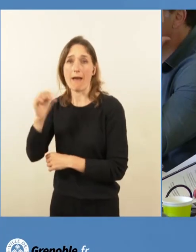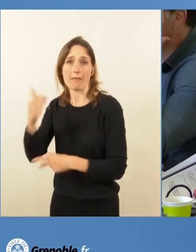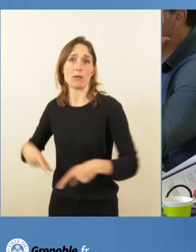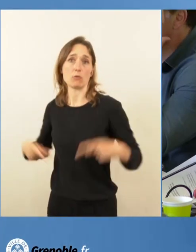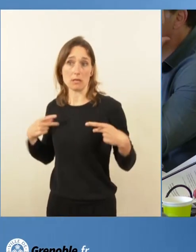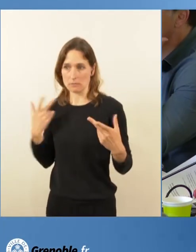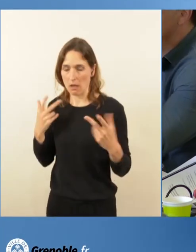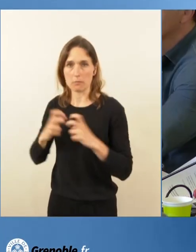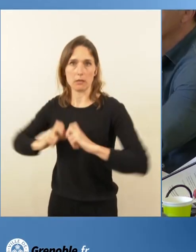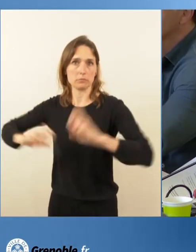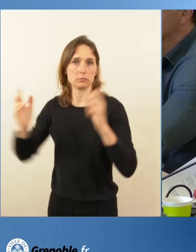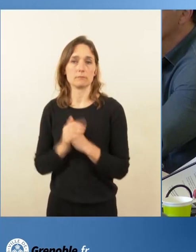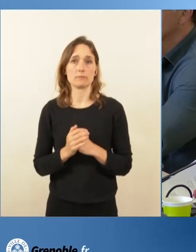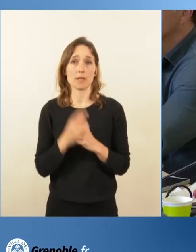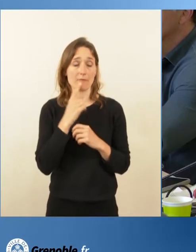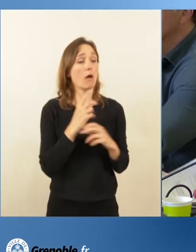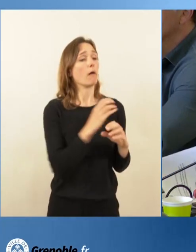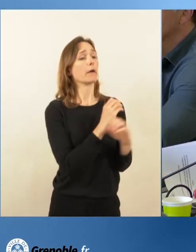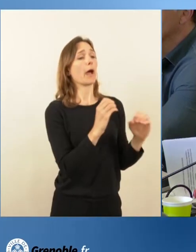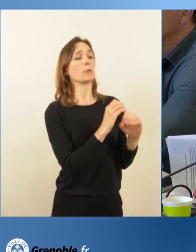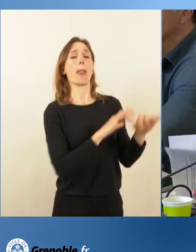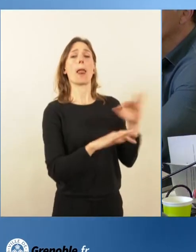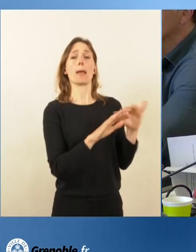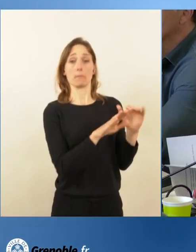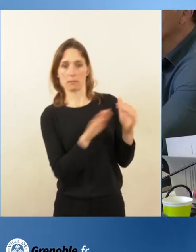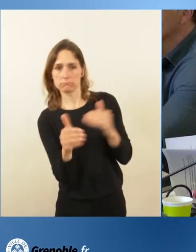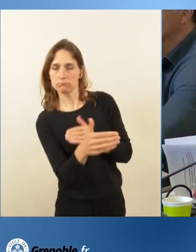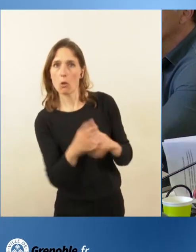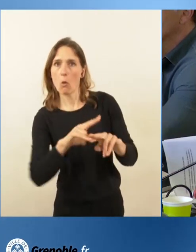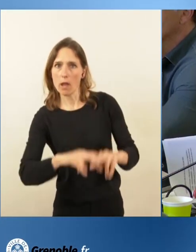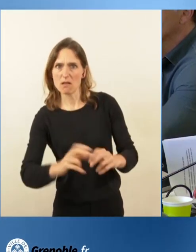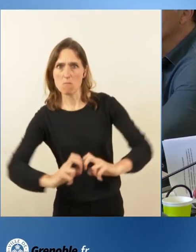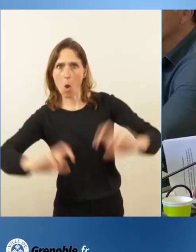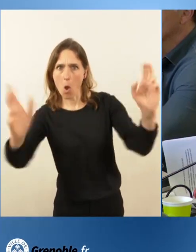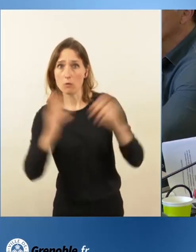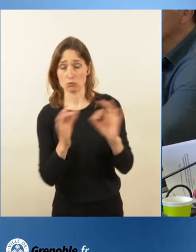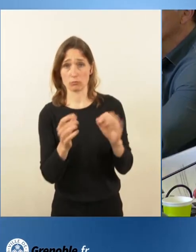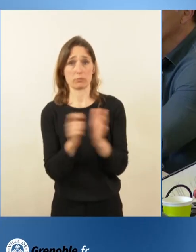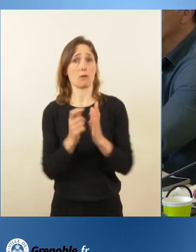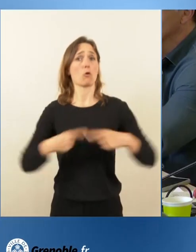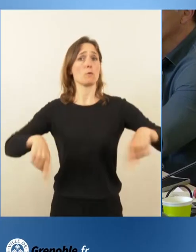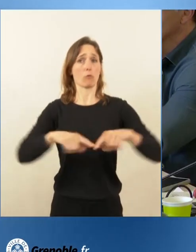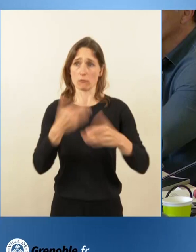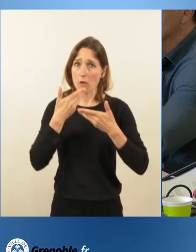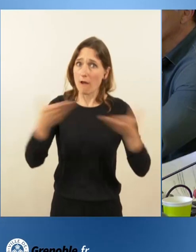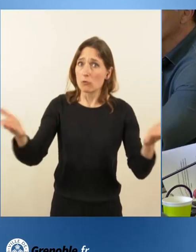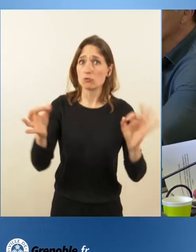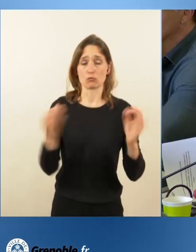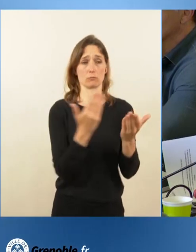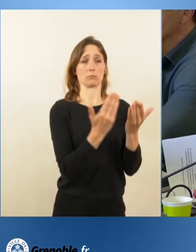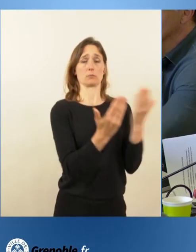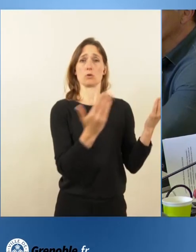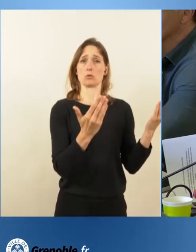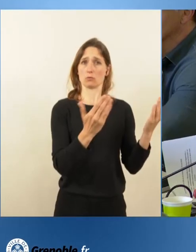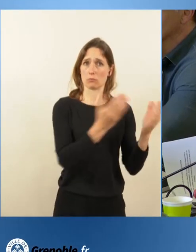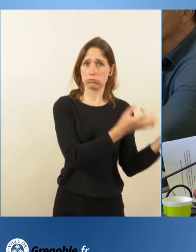en augmentant très sensiblement le reste vous l'admettez bien volontiers en commission puisque je cite rendre gratuites l'exposition permanente